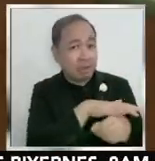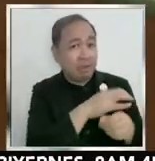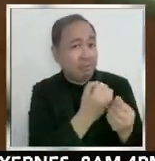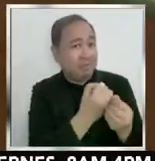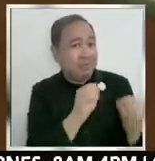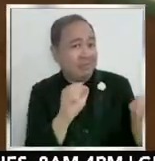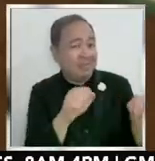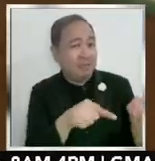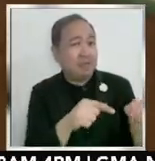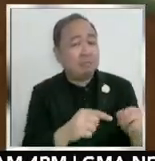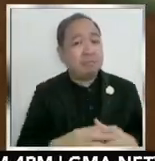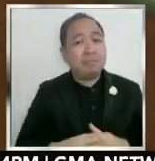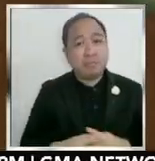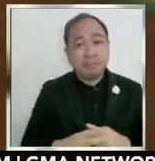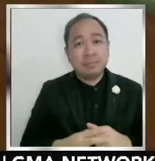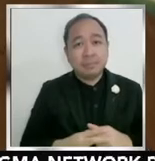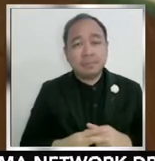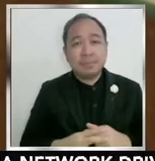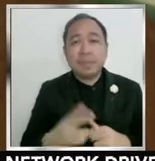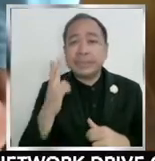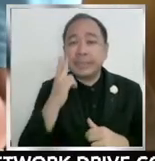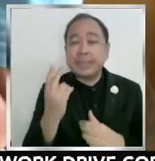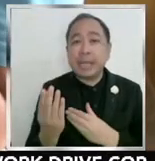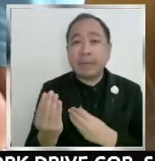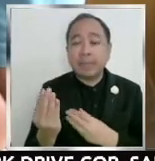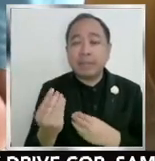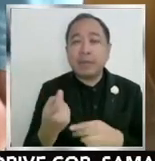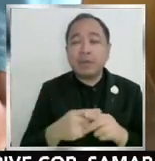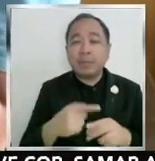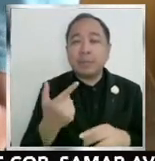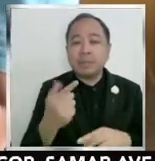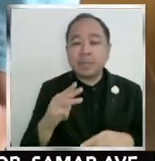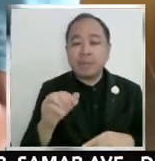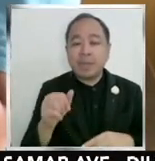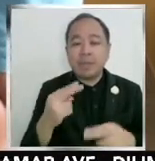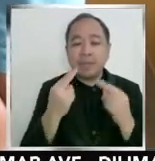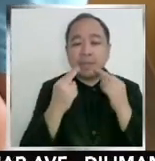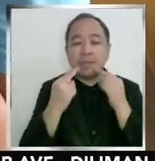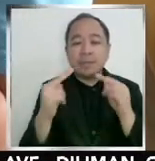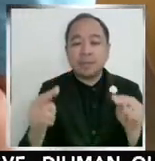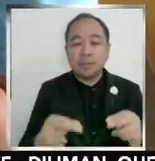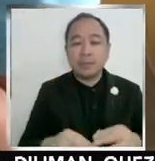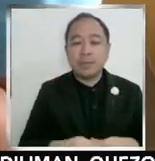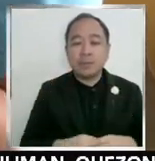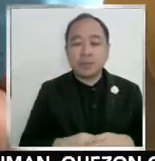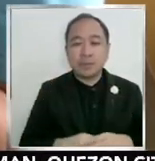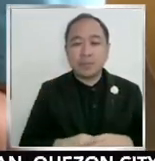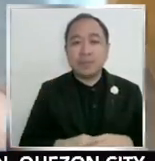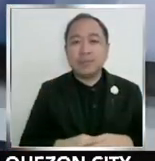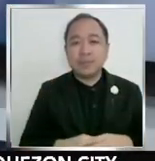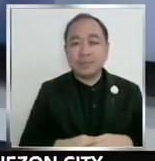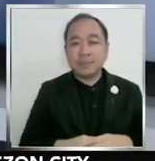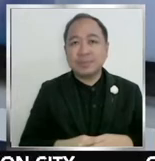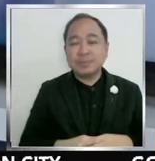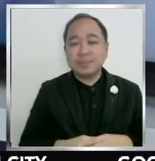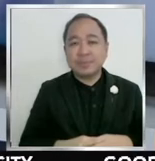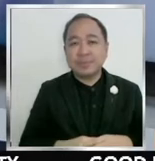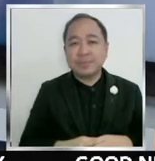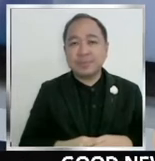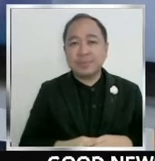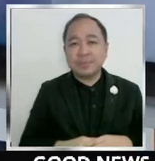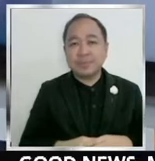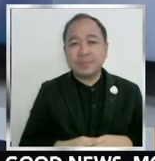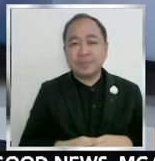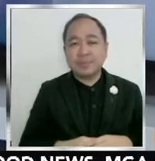GMA Integrated News, Femery Dumabok ng GMA Regional TV Balitang Bisdak. Nakatuto,